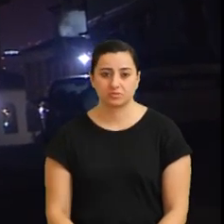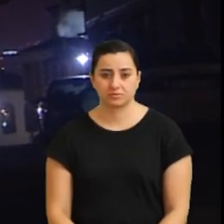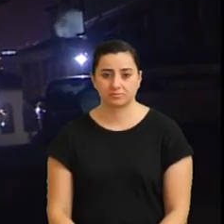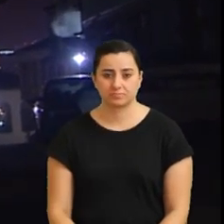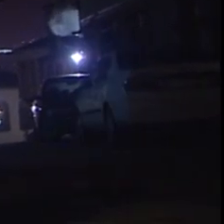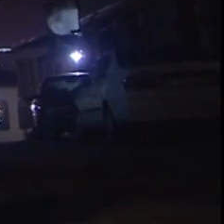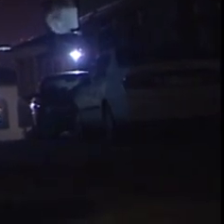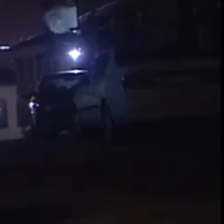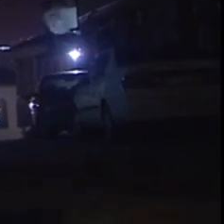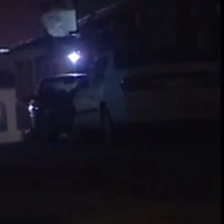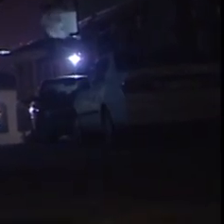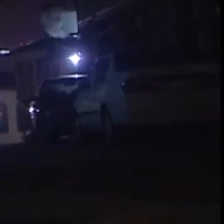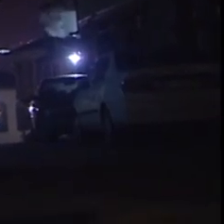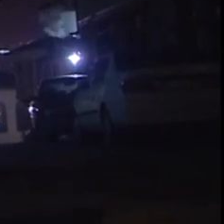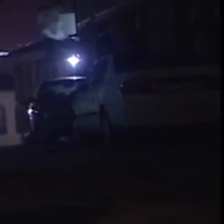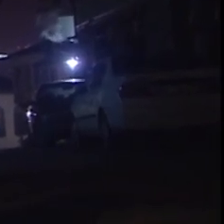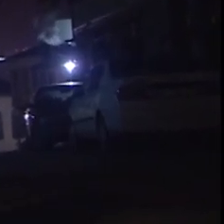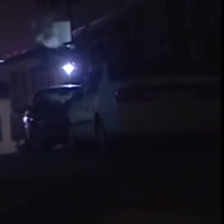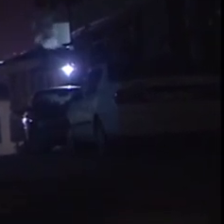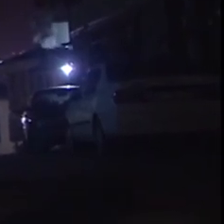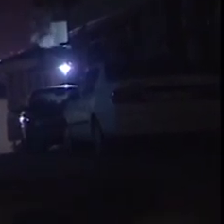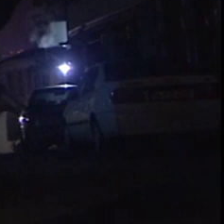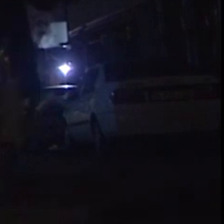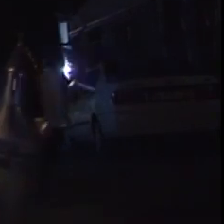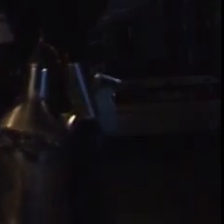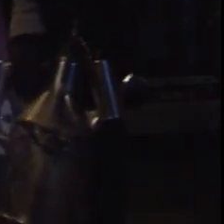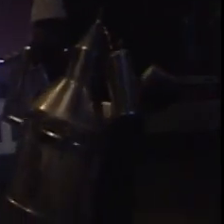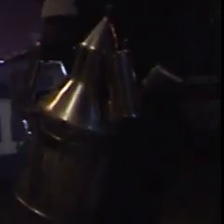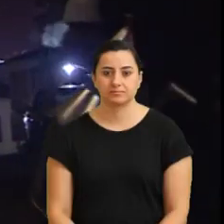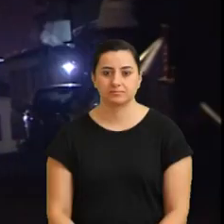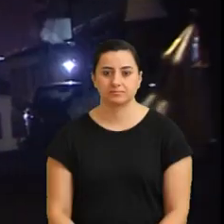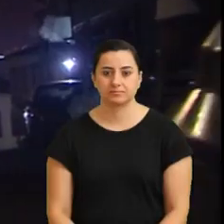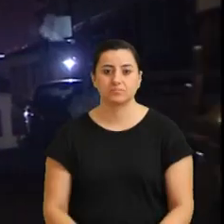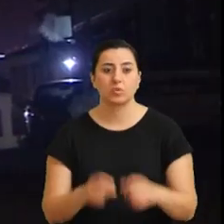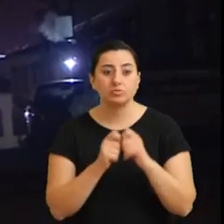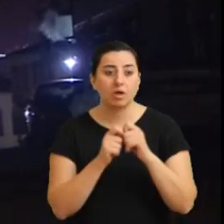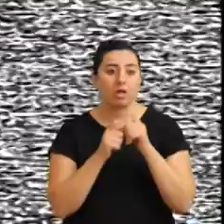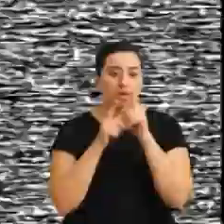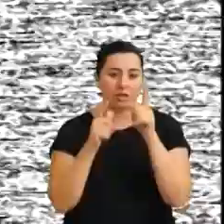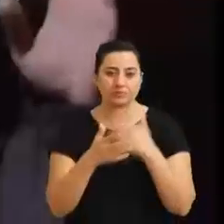Yorgun argın yüklendi güğümü. Boza.